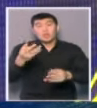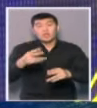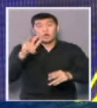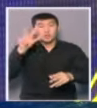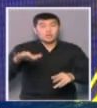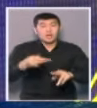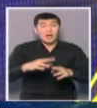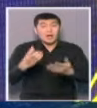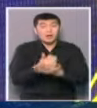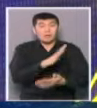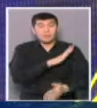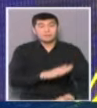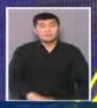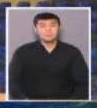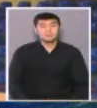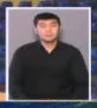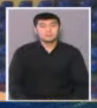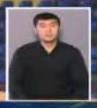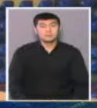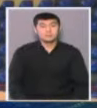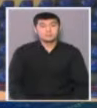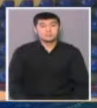үшінші орынды иеленді.